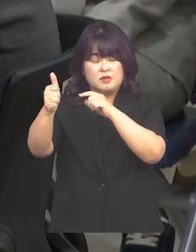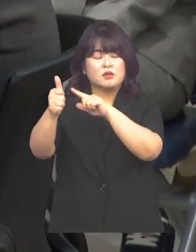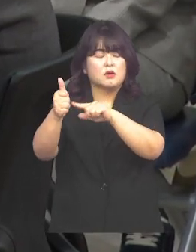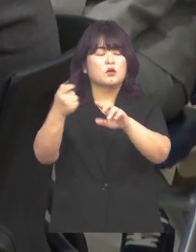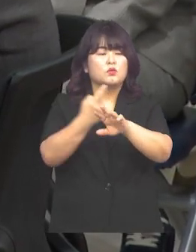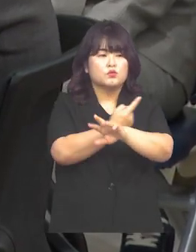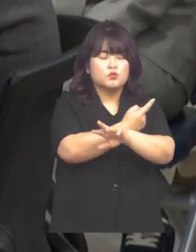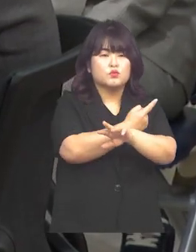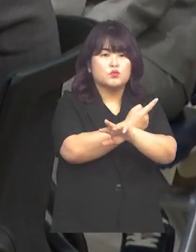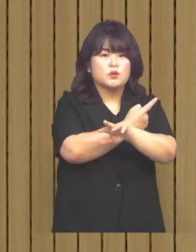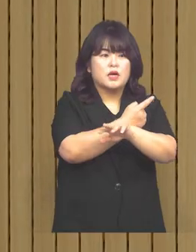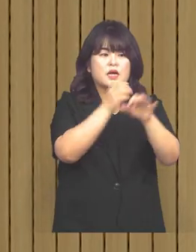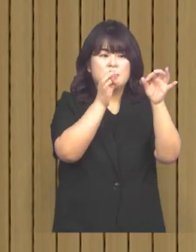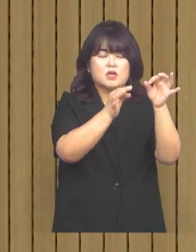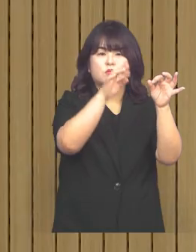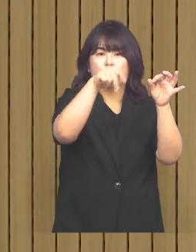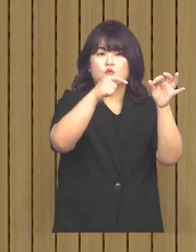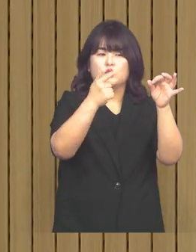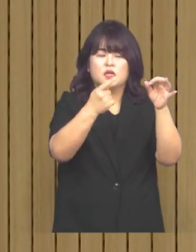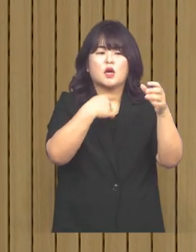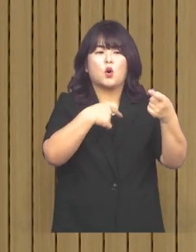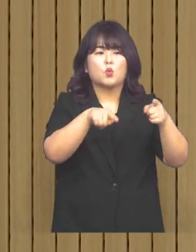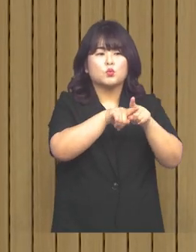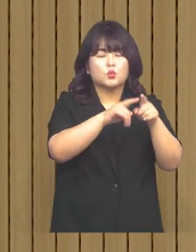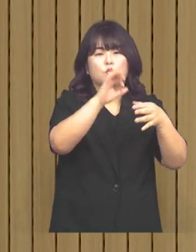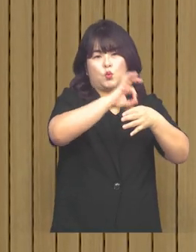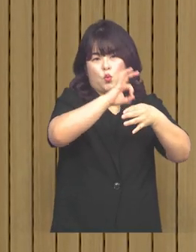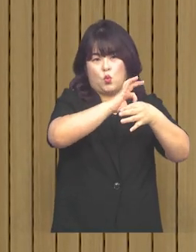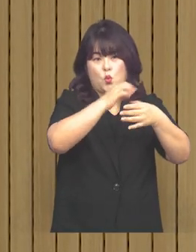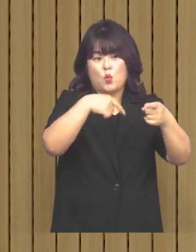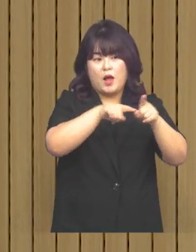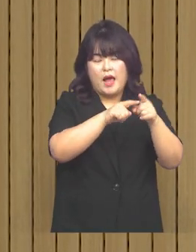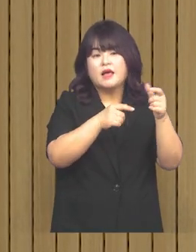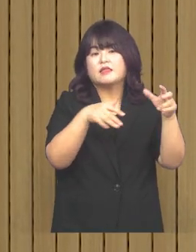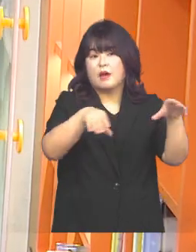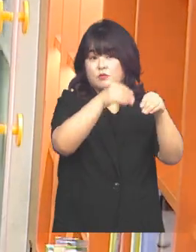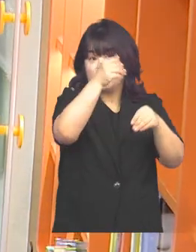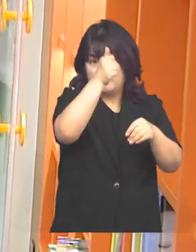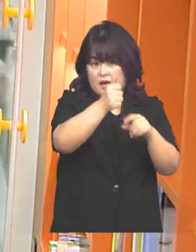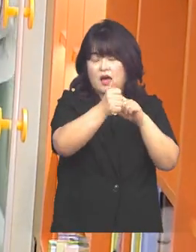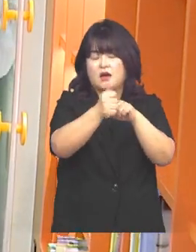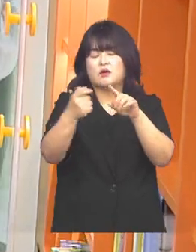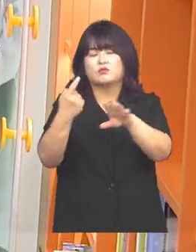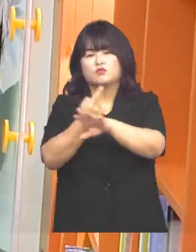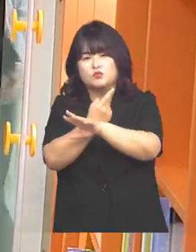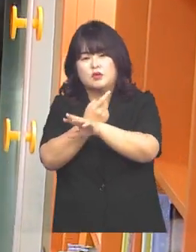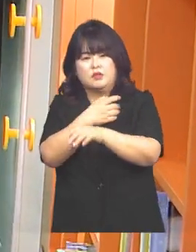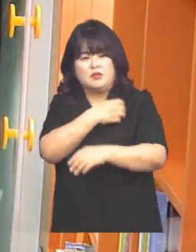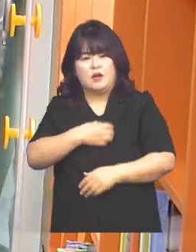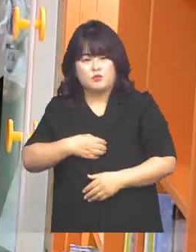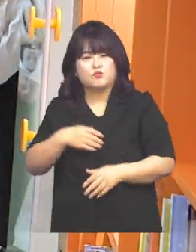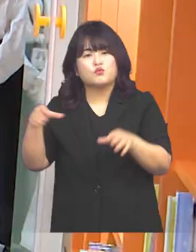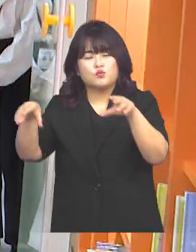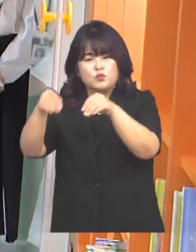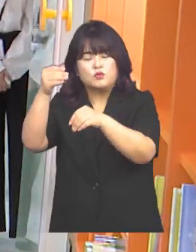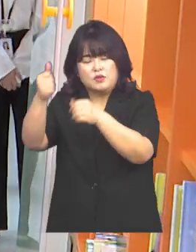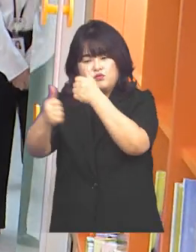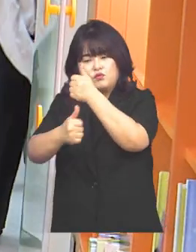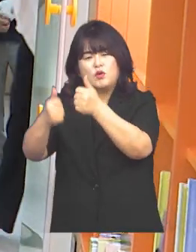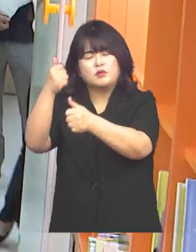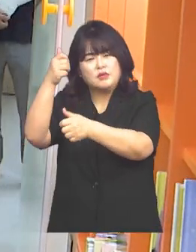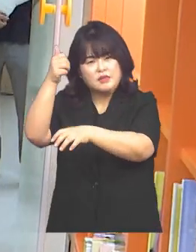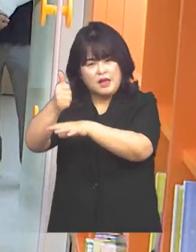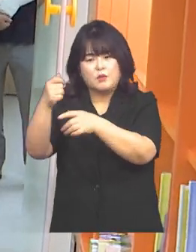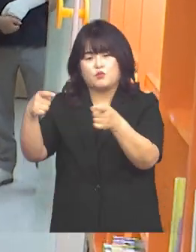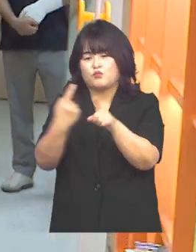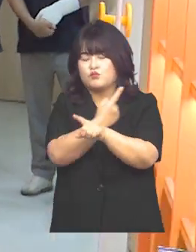구세군 서기장관, 김효진 경기사회복지공동모금회 사무처장, 김성기 원산면 주민자치위원장 등